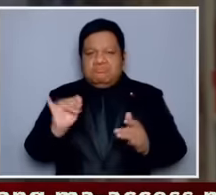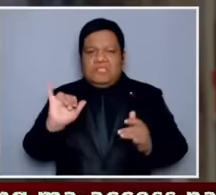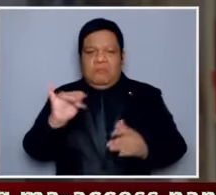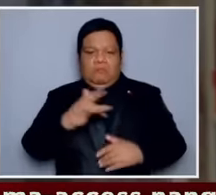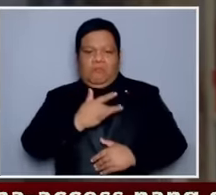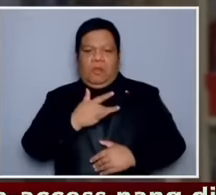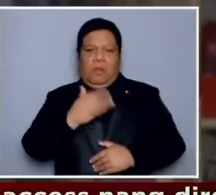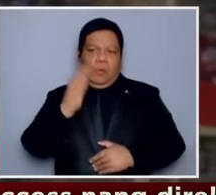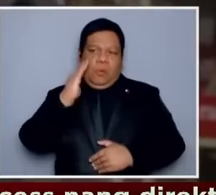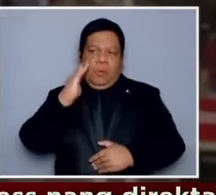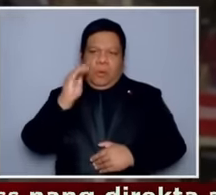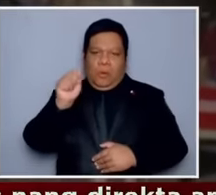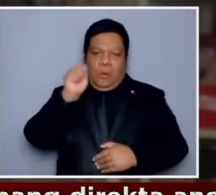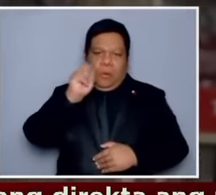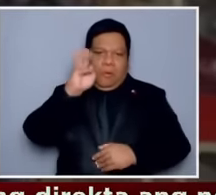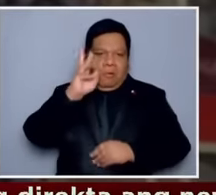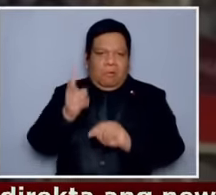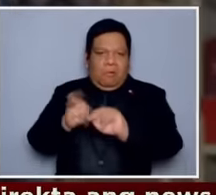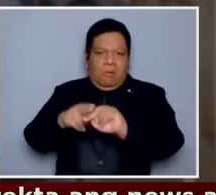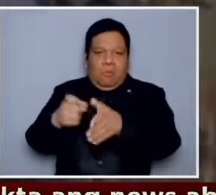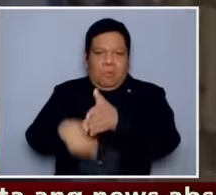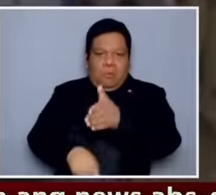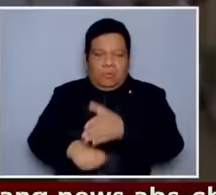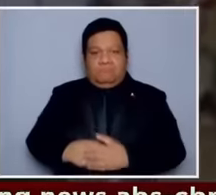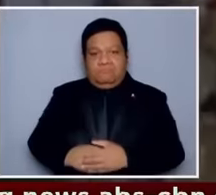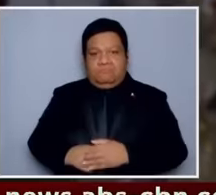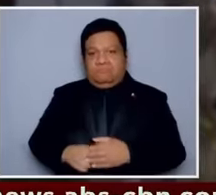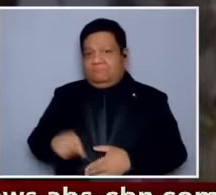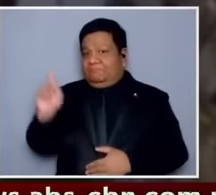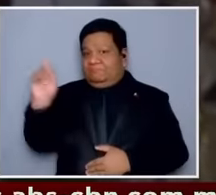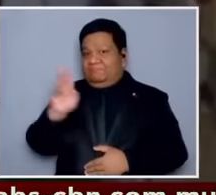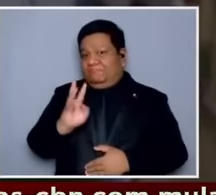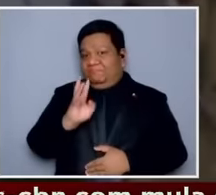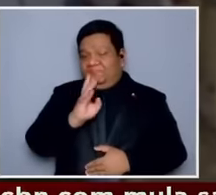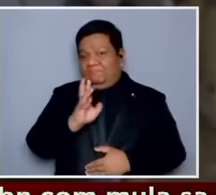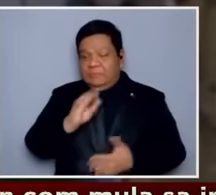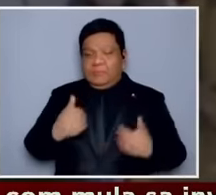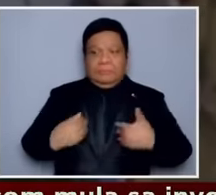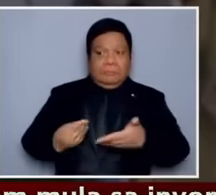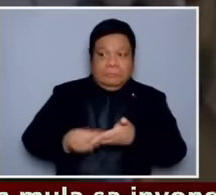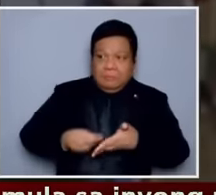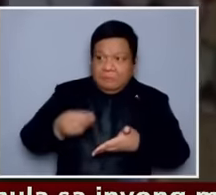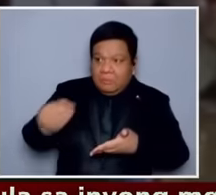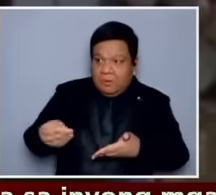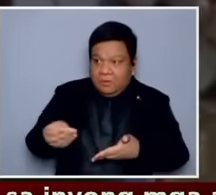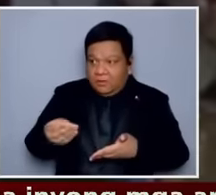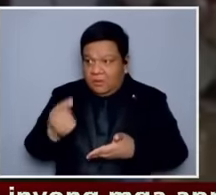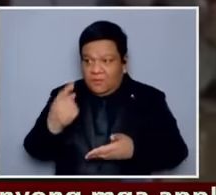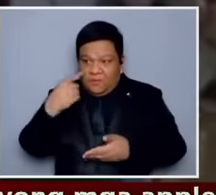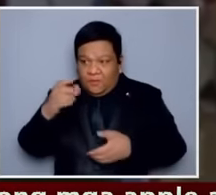Kasi ngayon, pag bumibili ka ng pangsahog ng ano eh, hindi na kasyang 400.